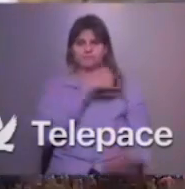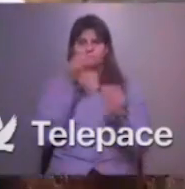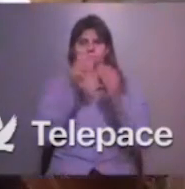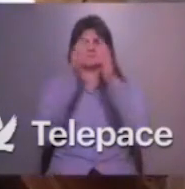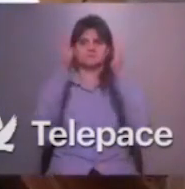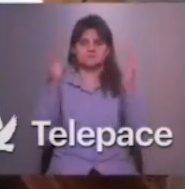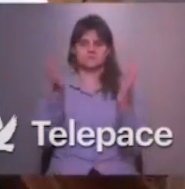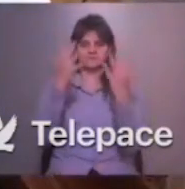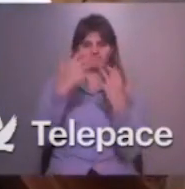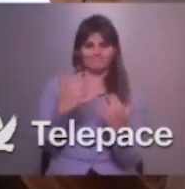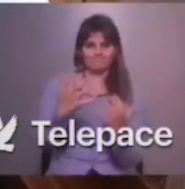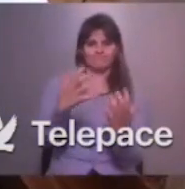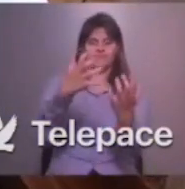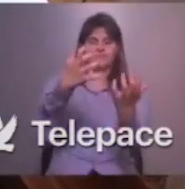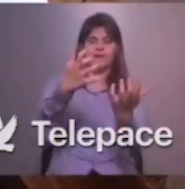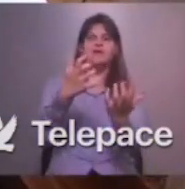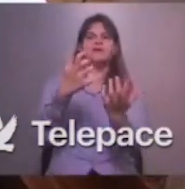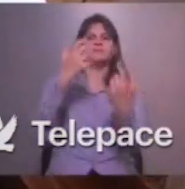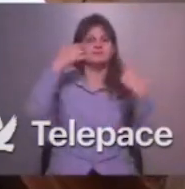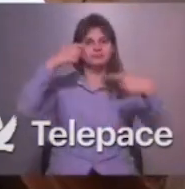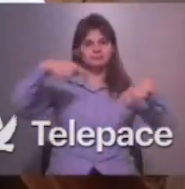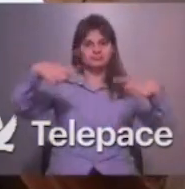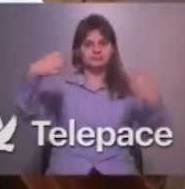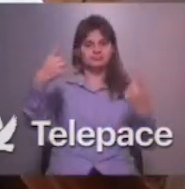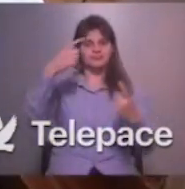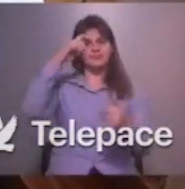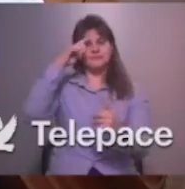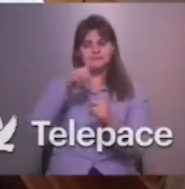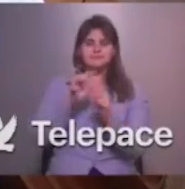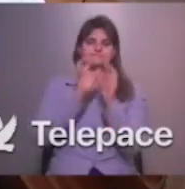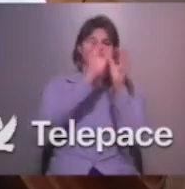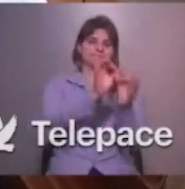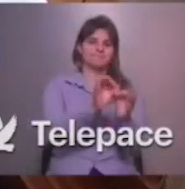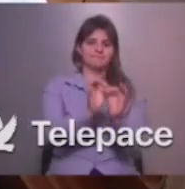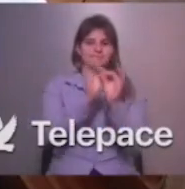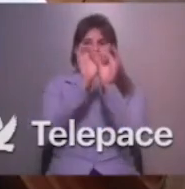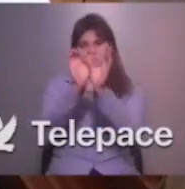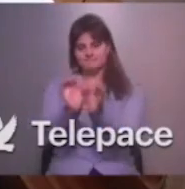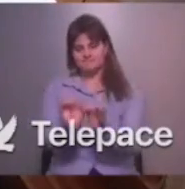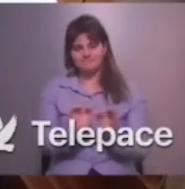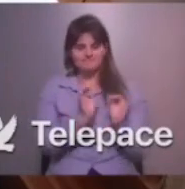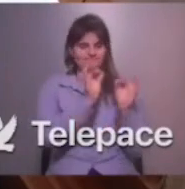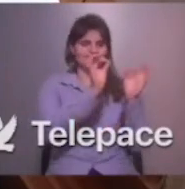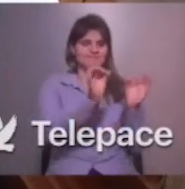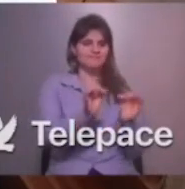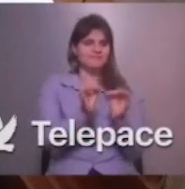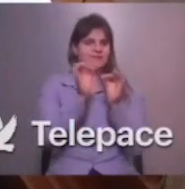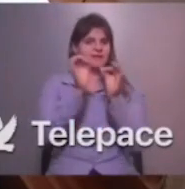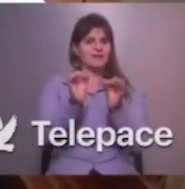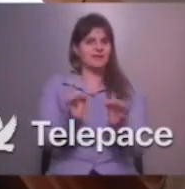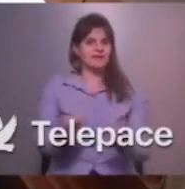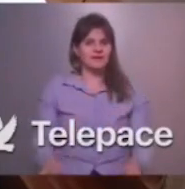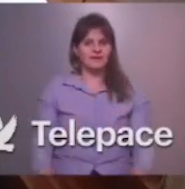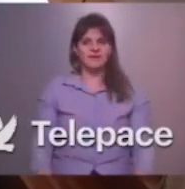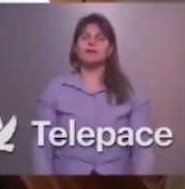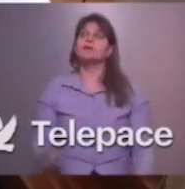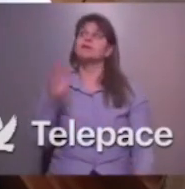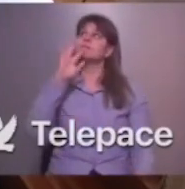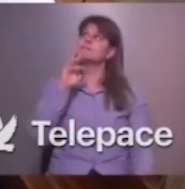nella Cappella delle Apparizioni, e anche noi col canto